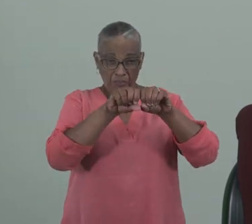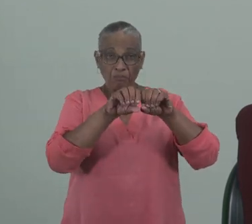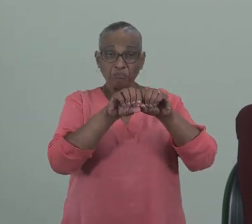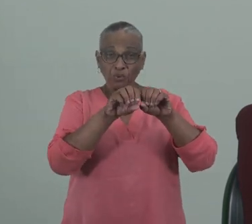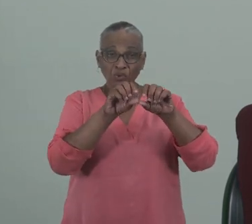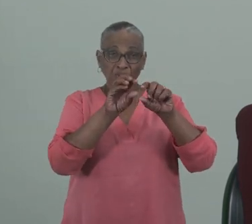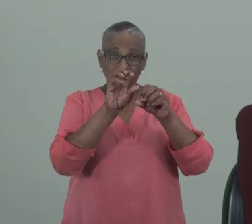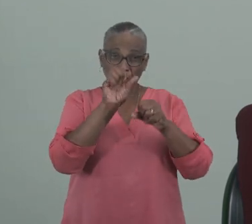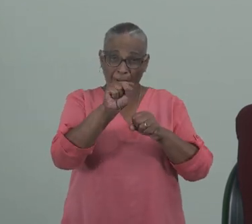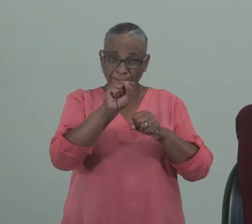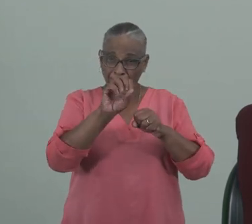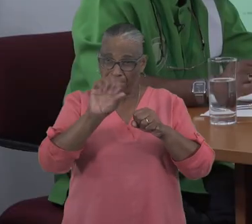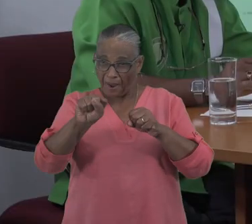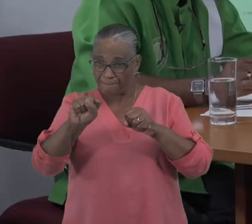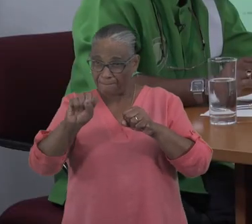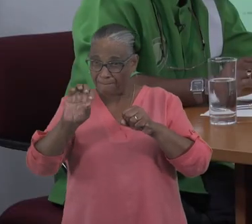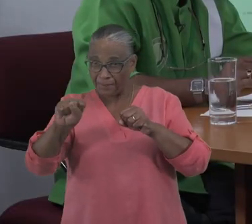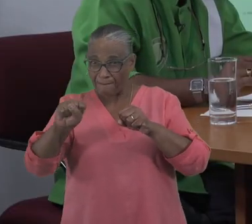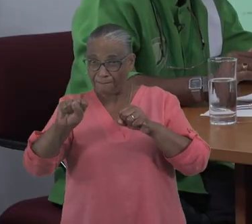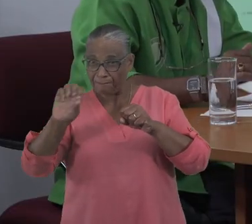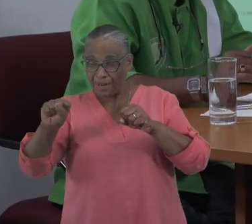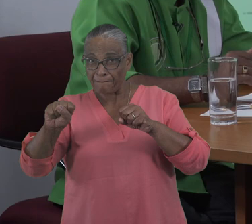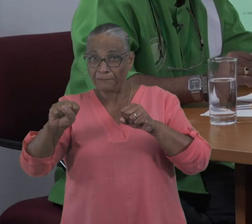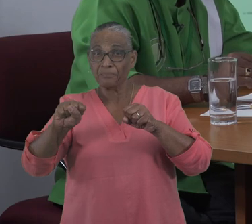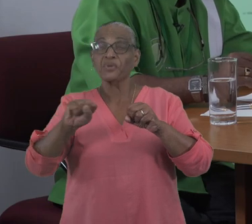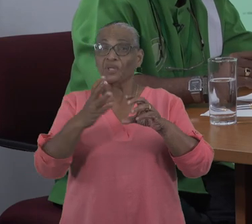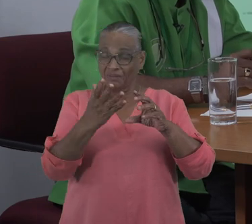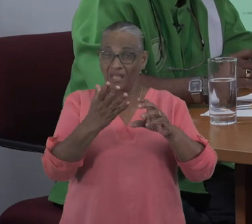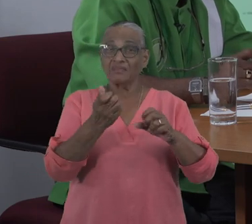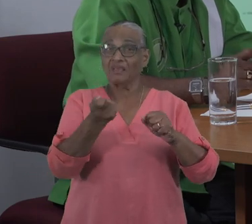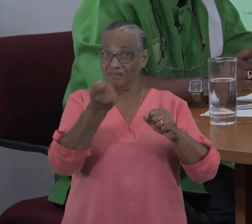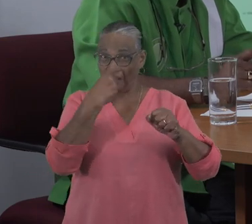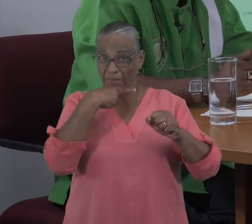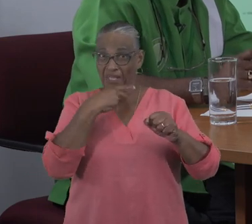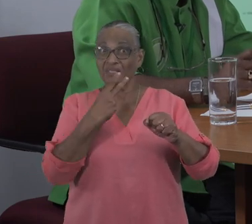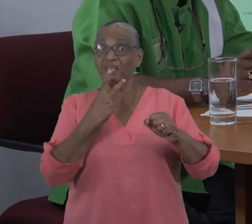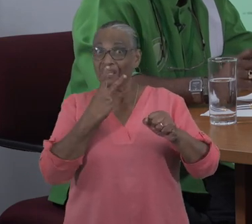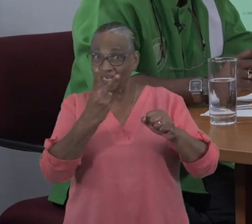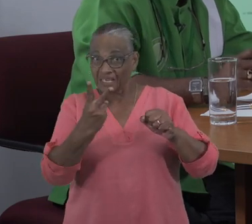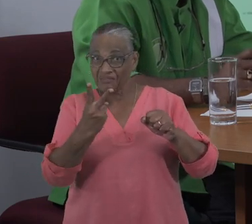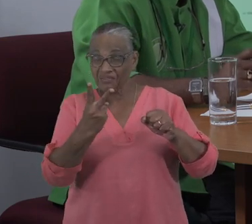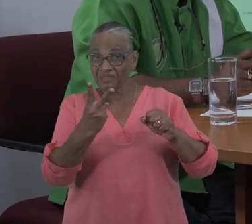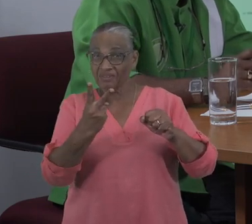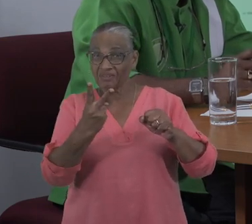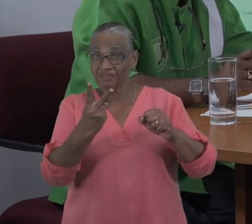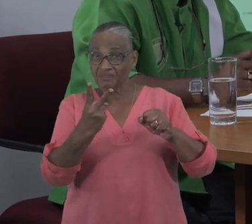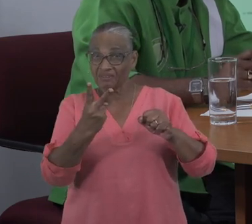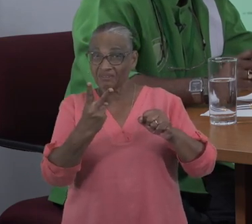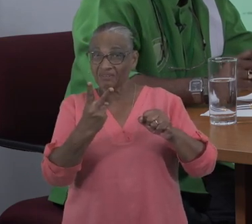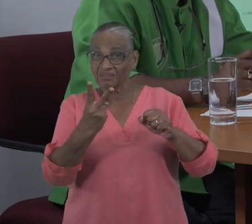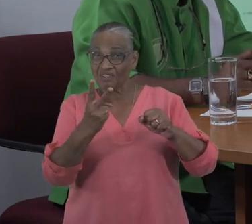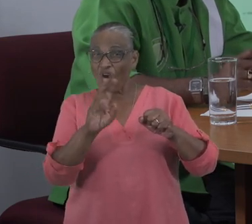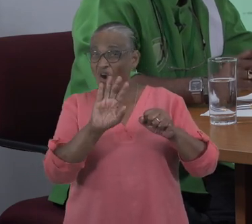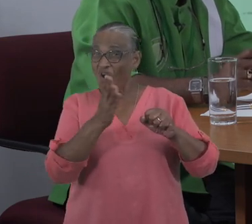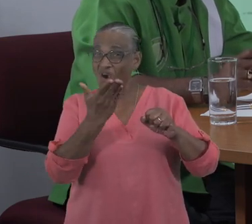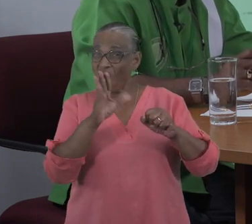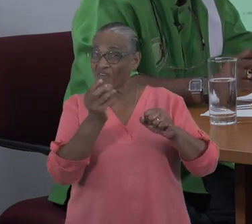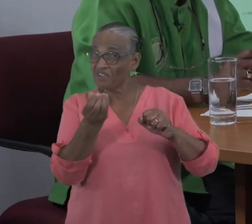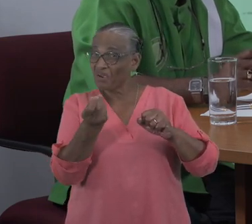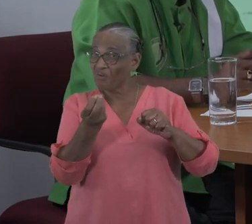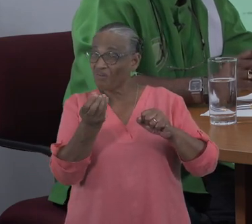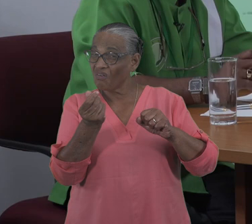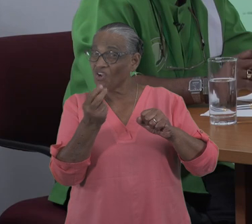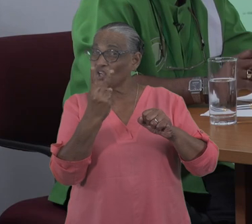nog net iets meer dan een jaar in Suriname. Het is weliswaar een dure behandeling. Okay. Kan bijna grof